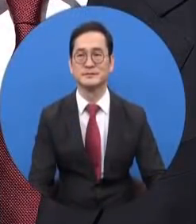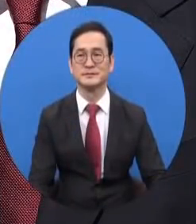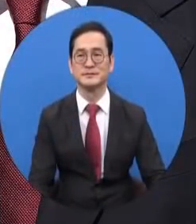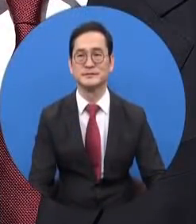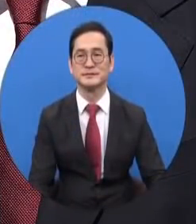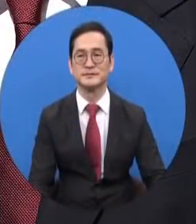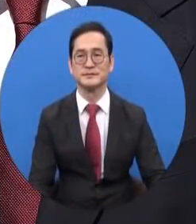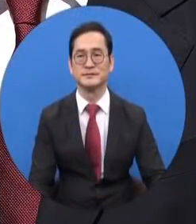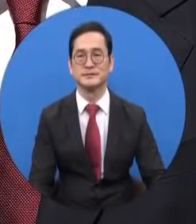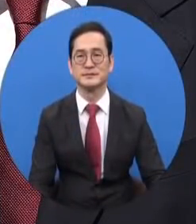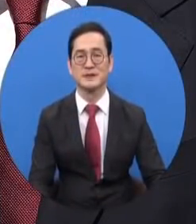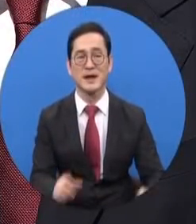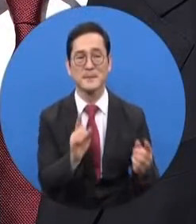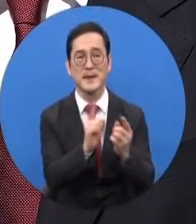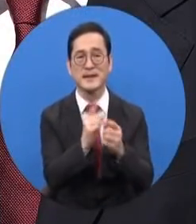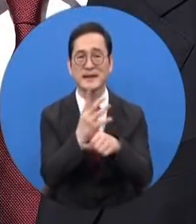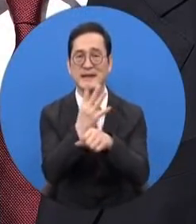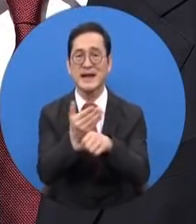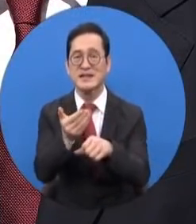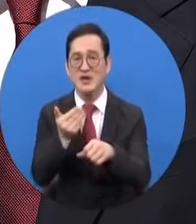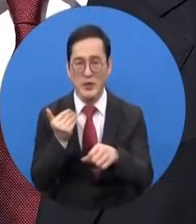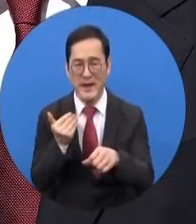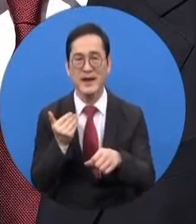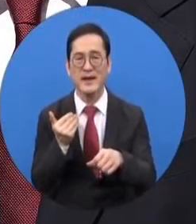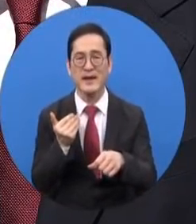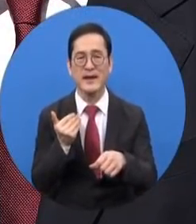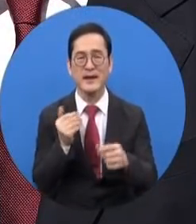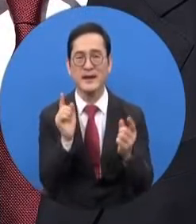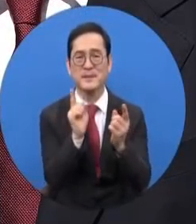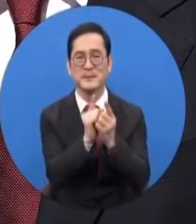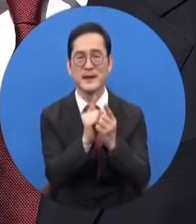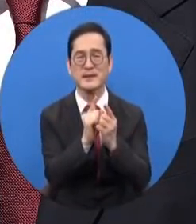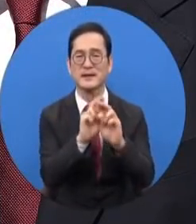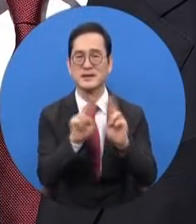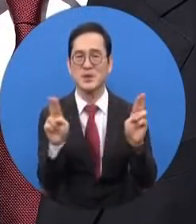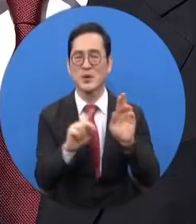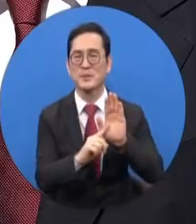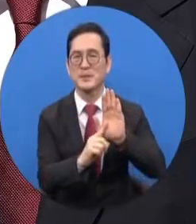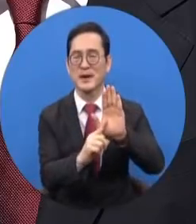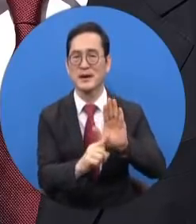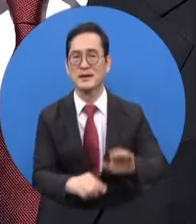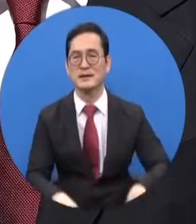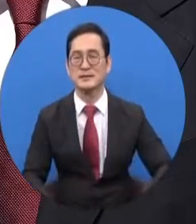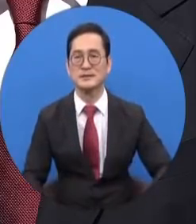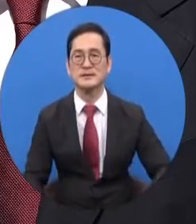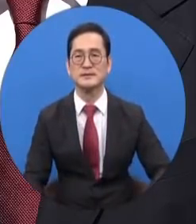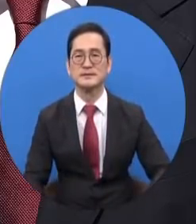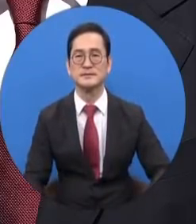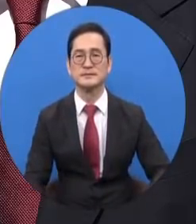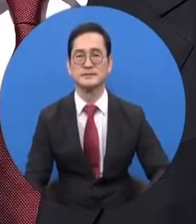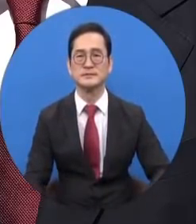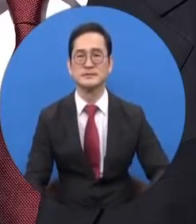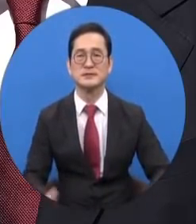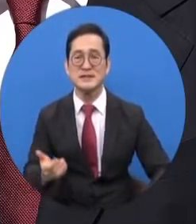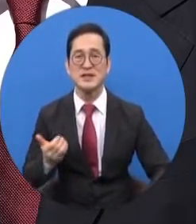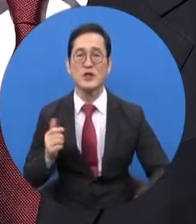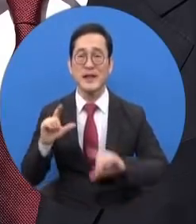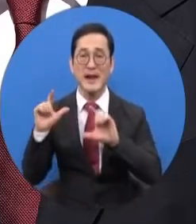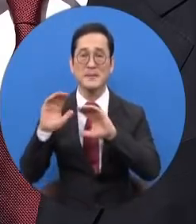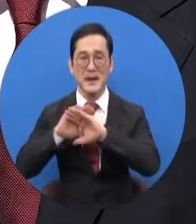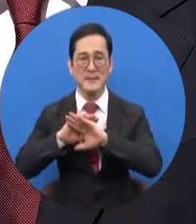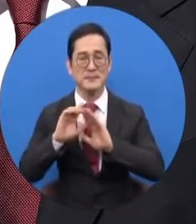오찬 4시간 앞두고 회동 무산을 동시 발표했죠. 매우 이례적이다 어제 저희 보도해드렸고, 회동 전날 늦은 밤까지 이철희 수석과